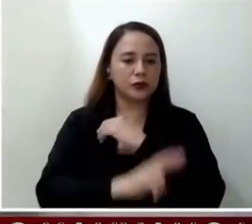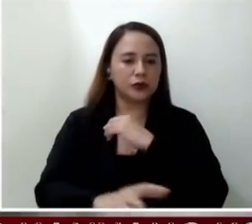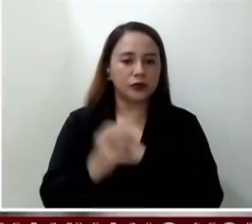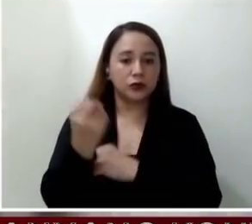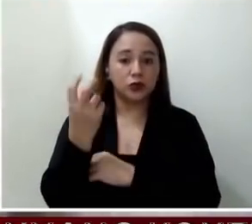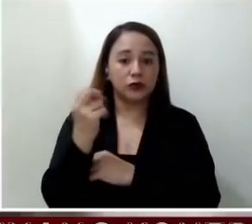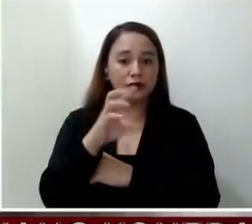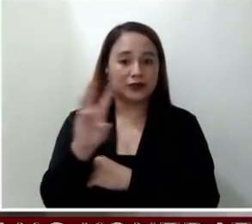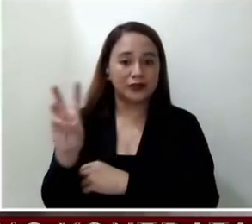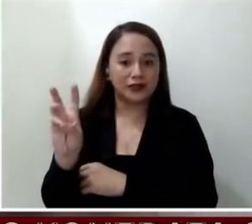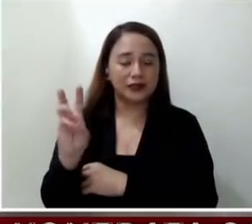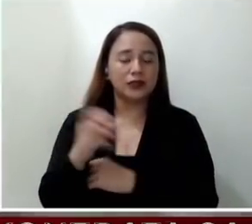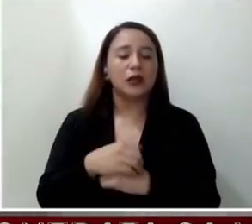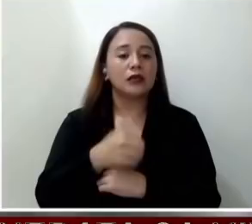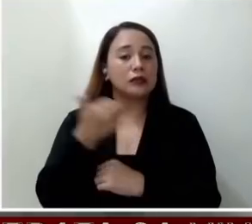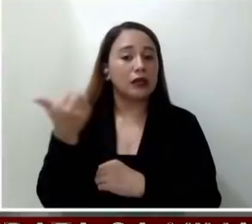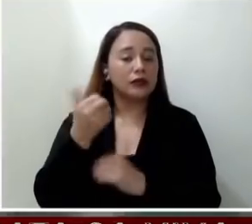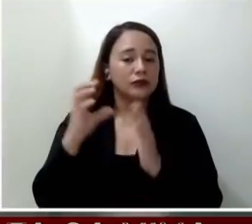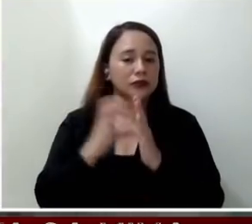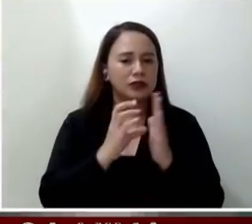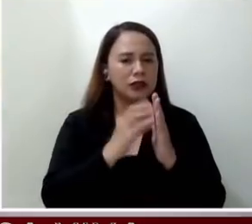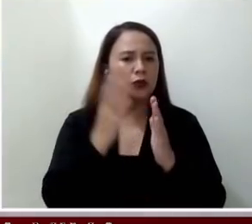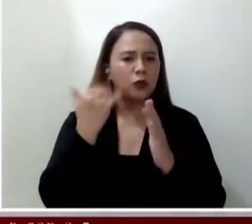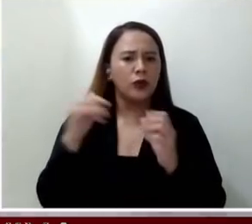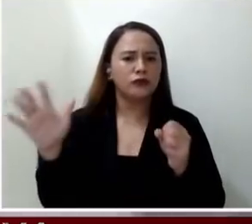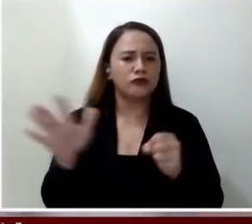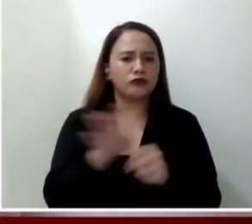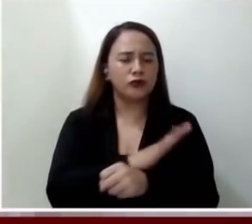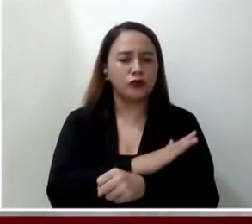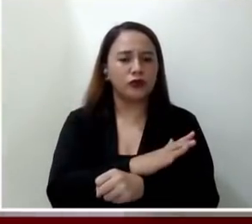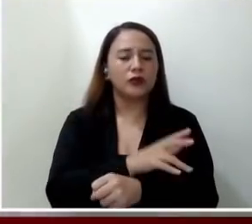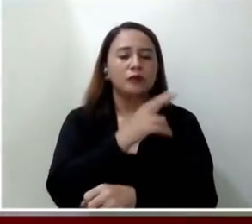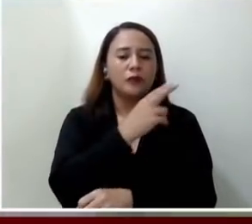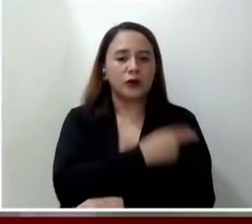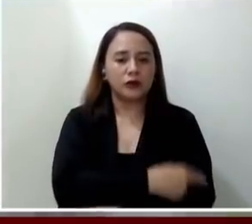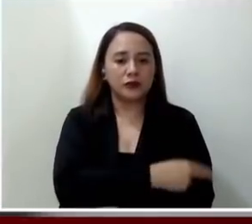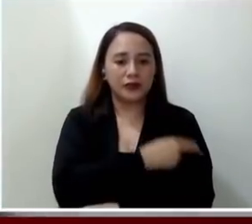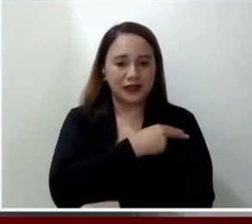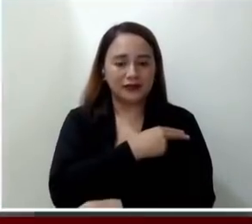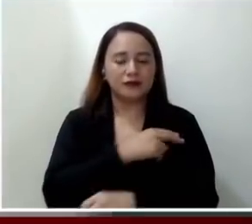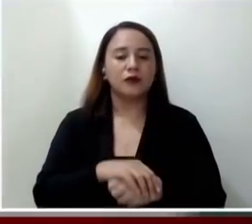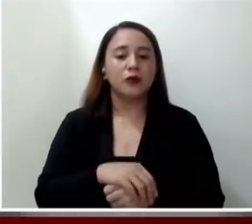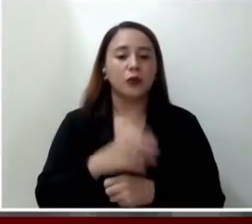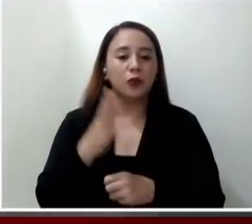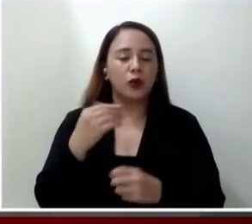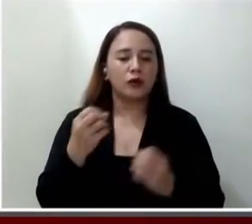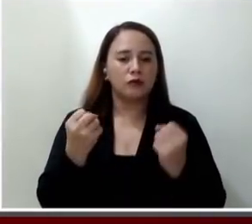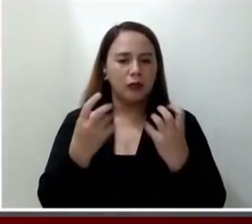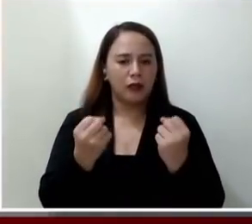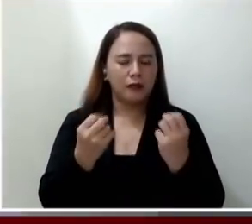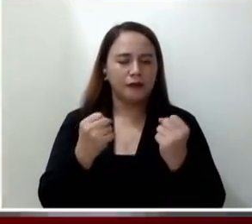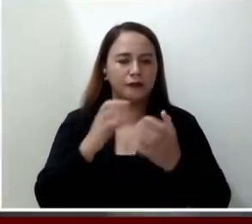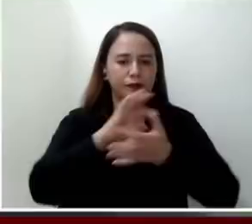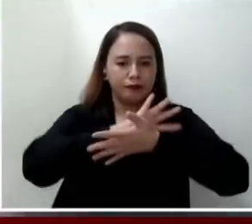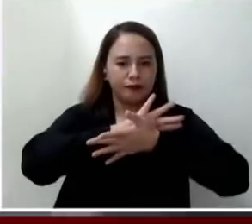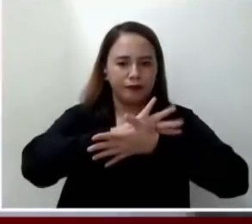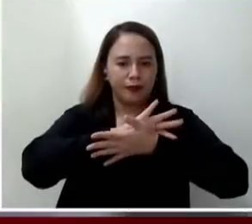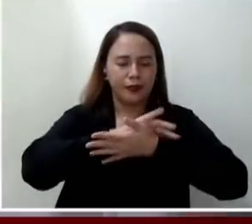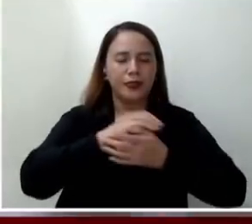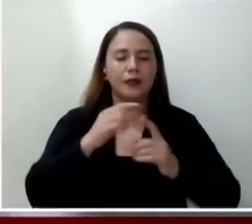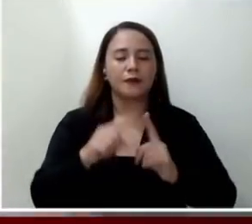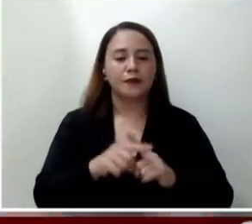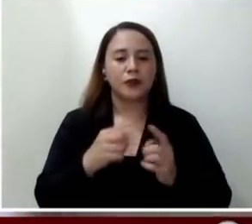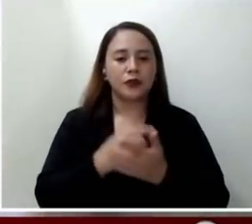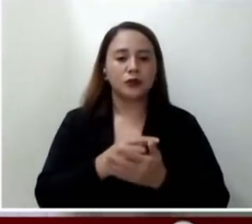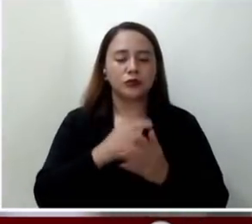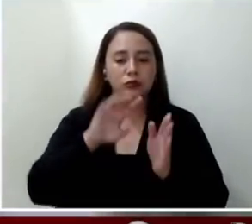6 at ilang mga syudad dahil napupunuan niya mga pasilidad ng ospital dahil sa pagdami ng kaso. Maliban sa mga